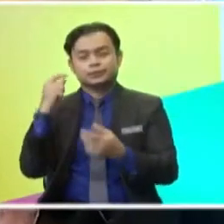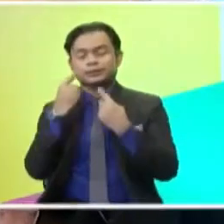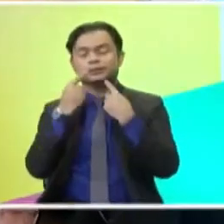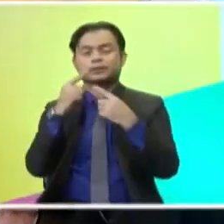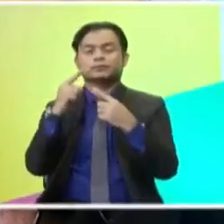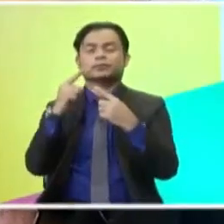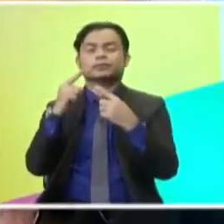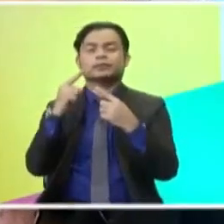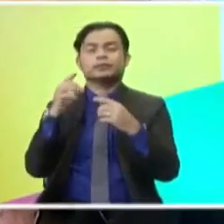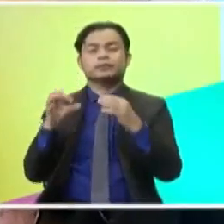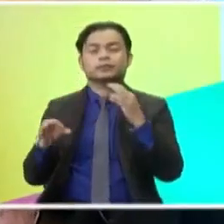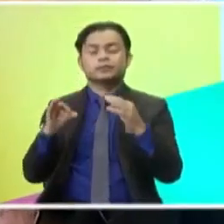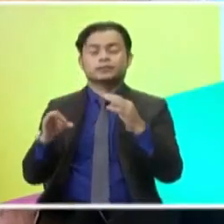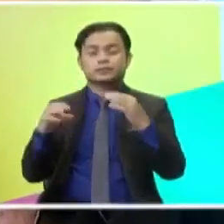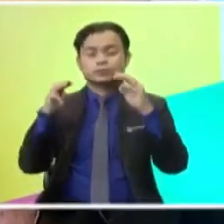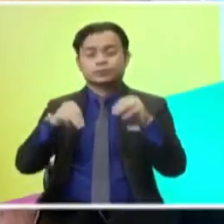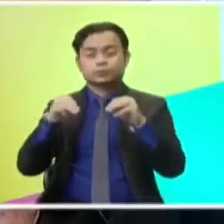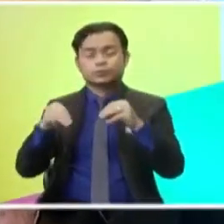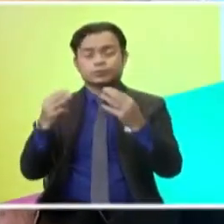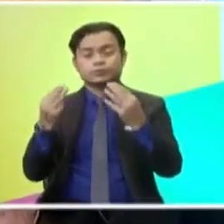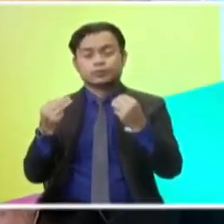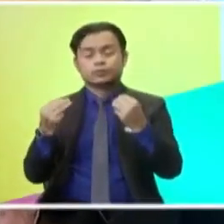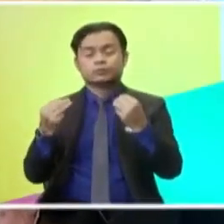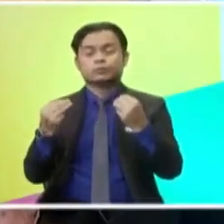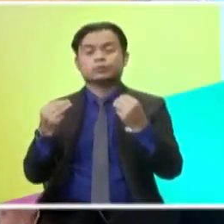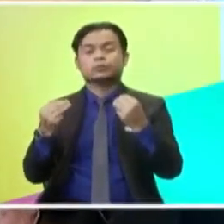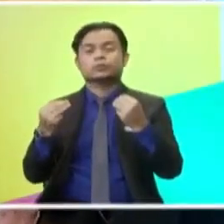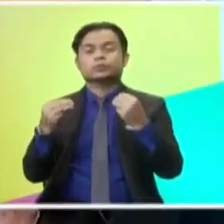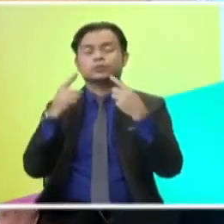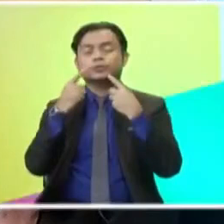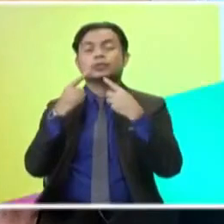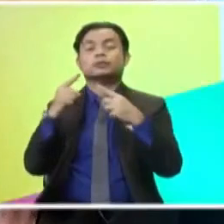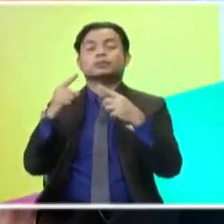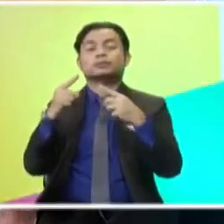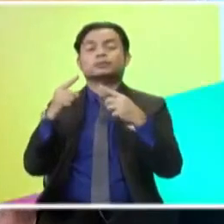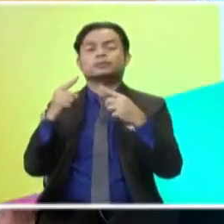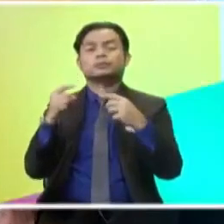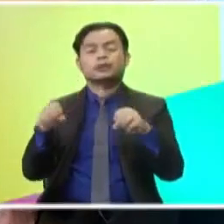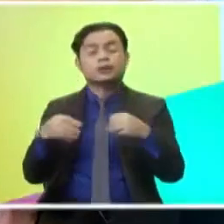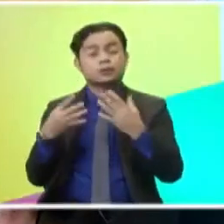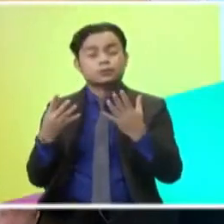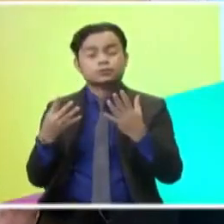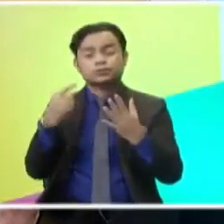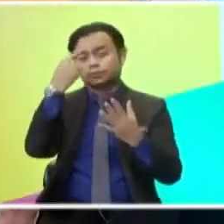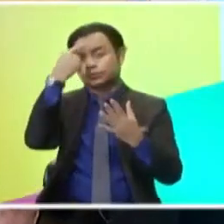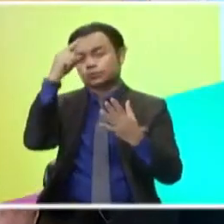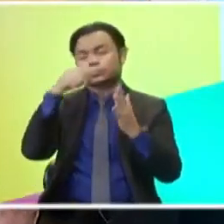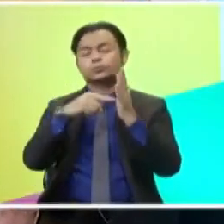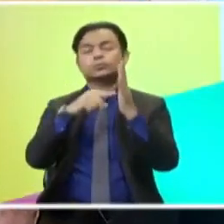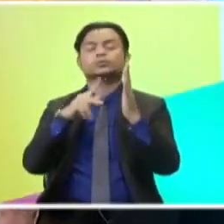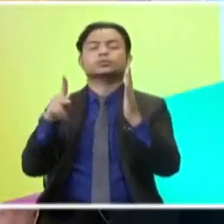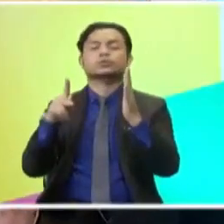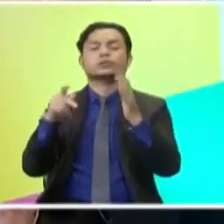soalan seperti bagaimanakah cara menunjukkan taat setia kepada Sri Paduka Baginda yang di-Pertuan Agong, itulah antara intipati